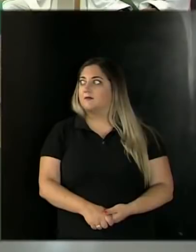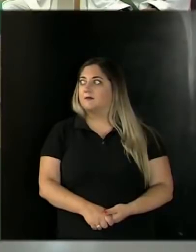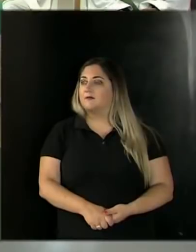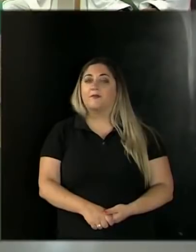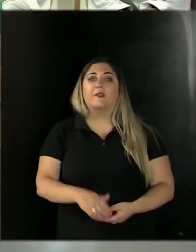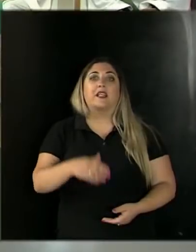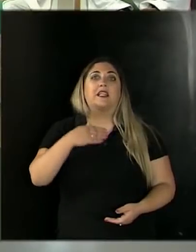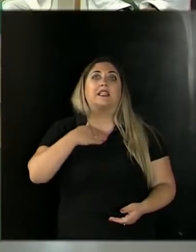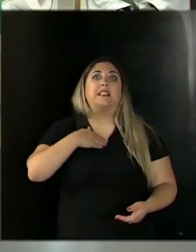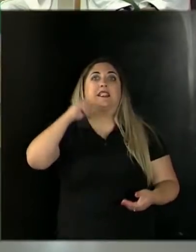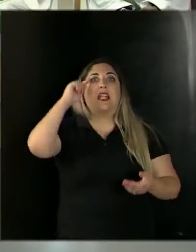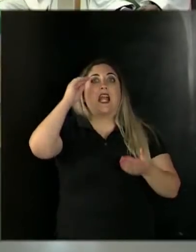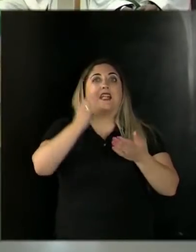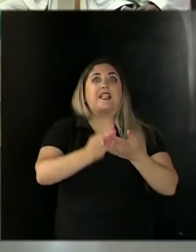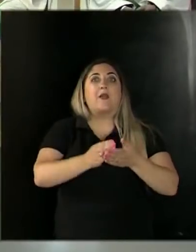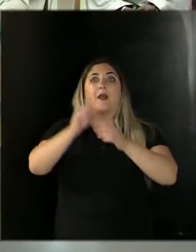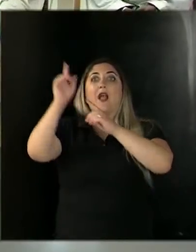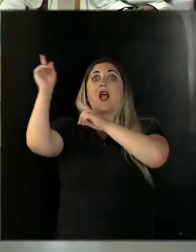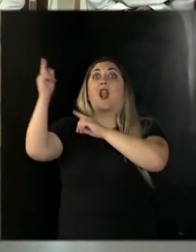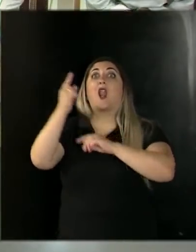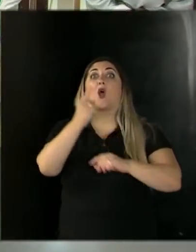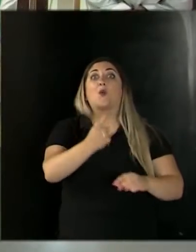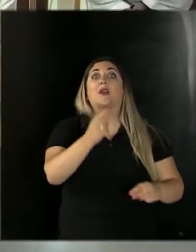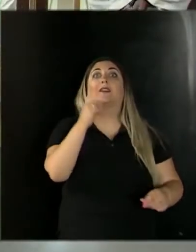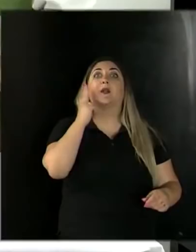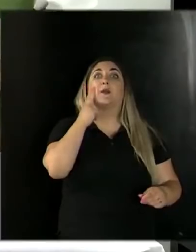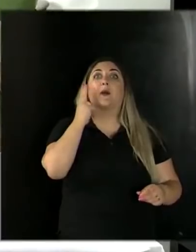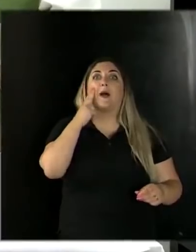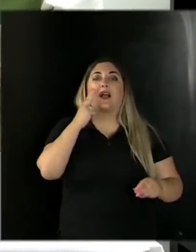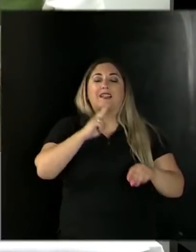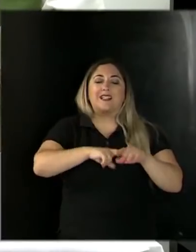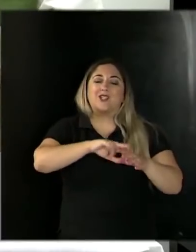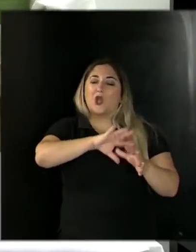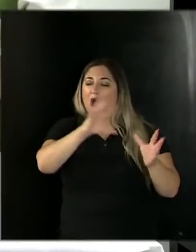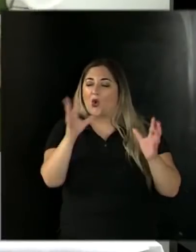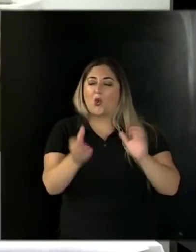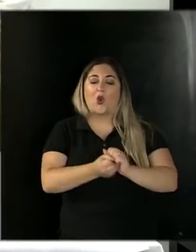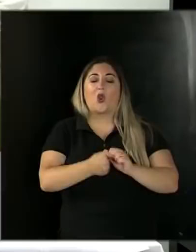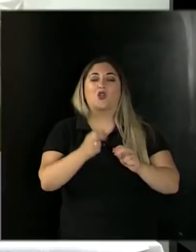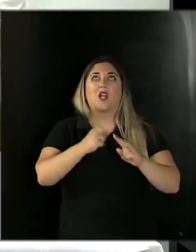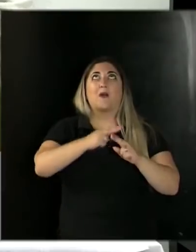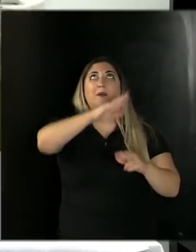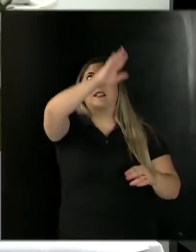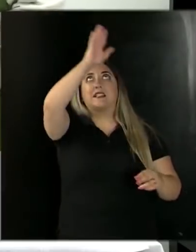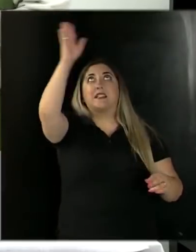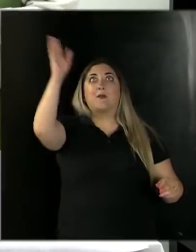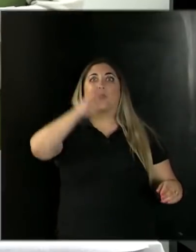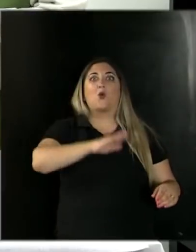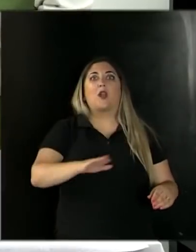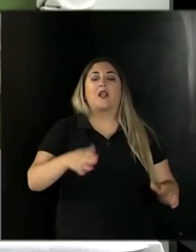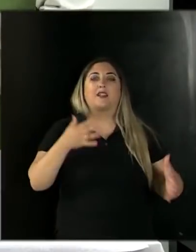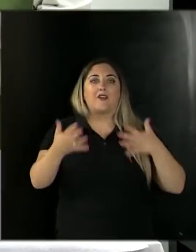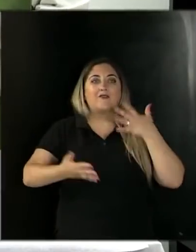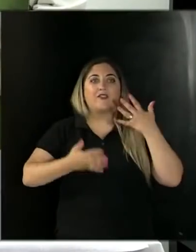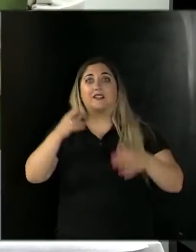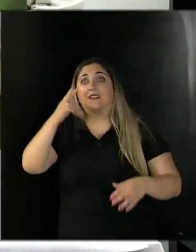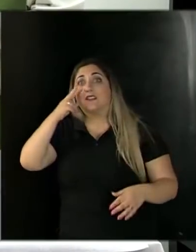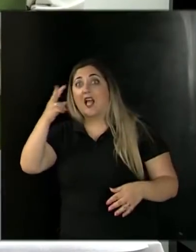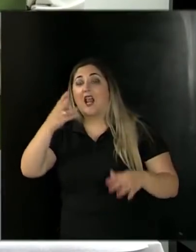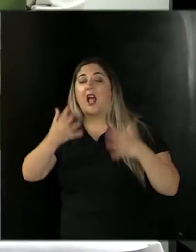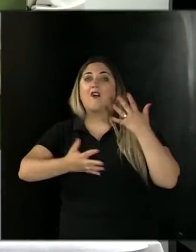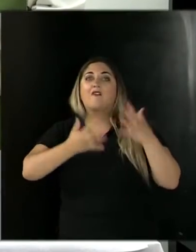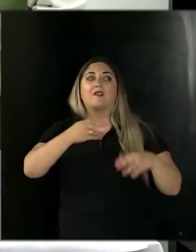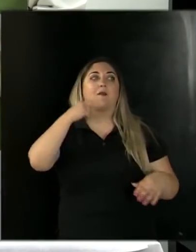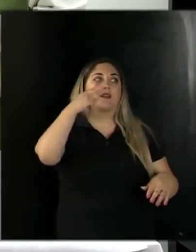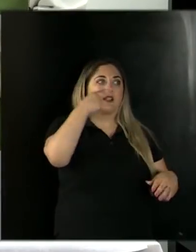Jina nemmen falla wieħed il-missier li jista' kollox. Ħalaq is-sema u l-art, dak kollu li jidher